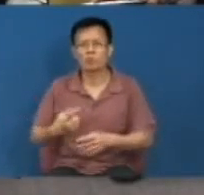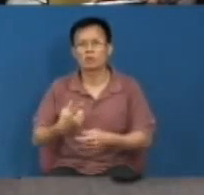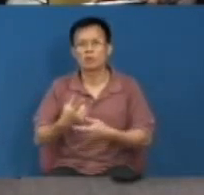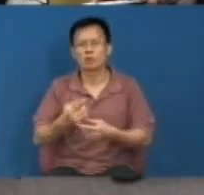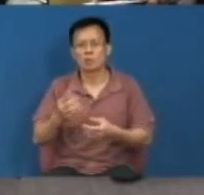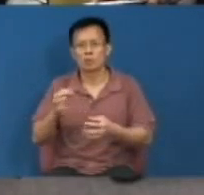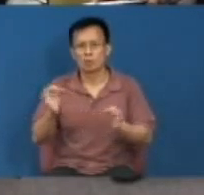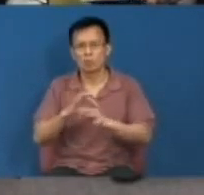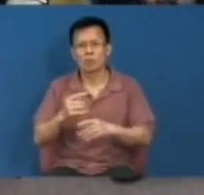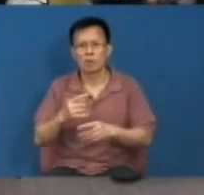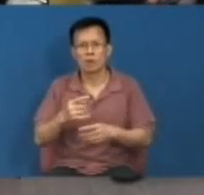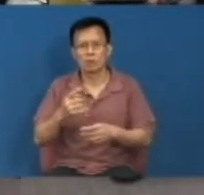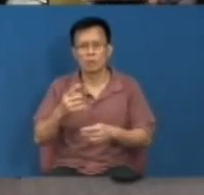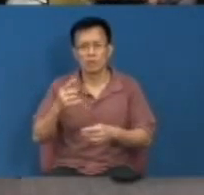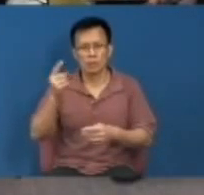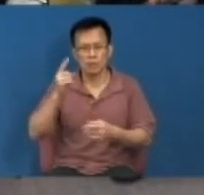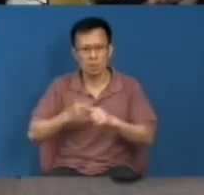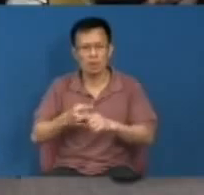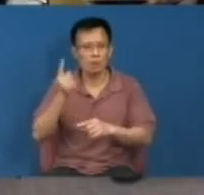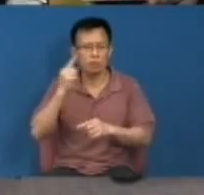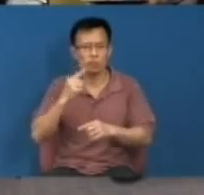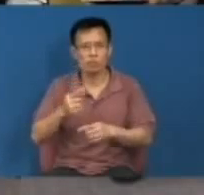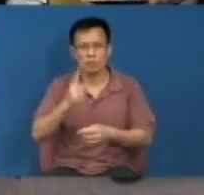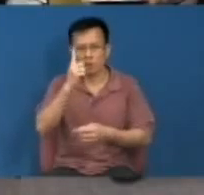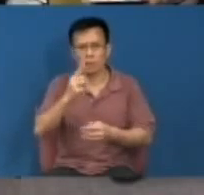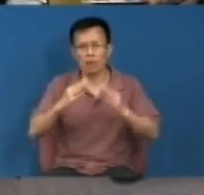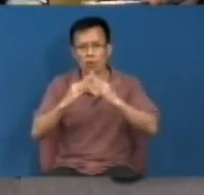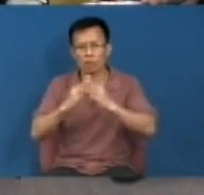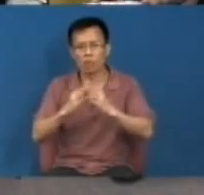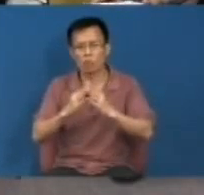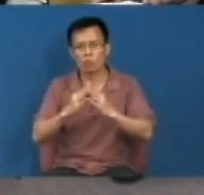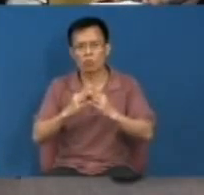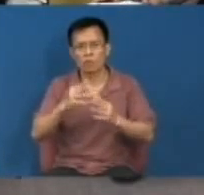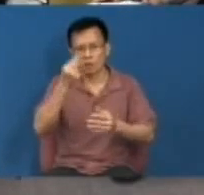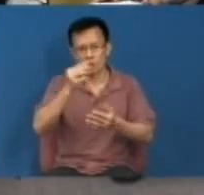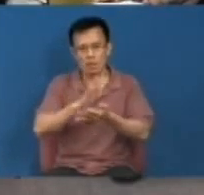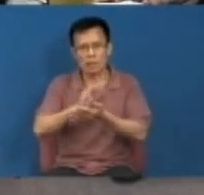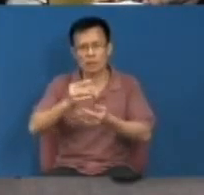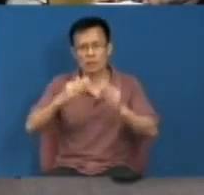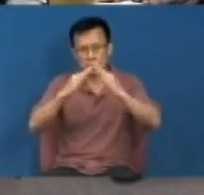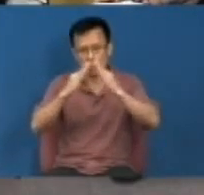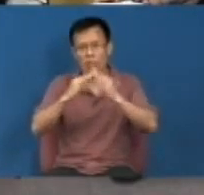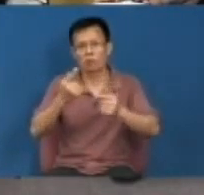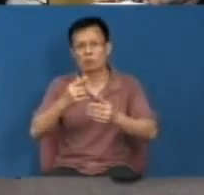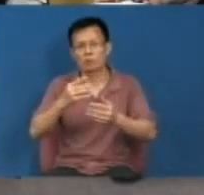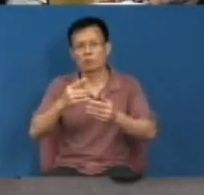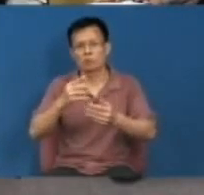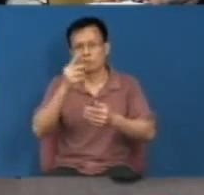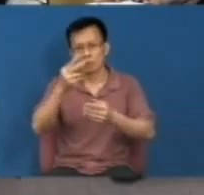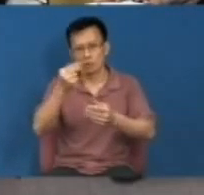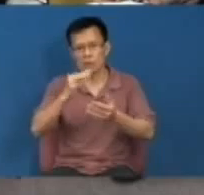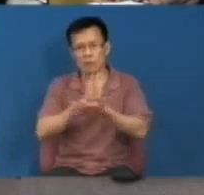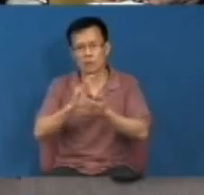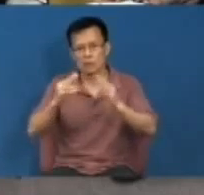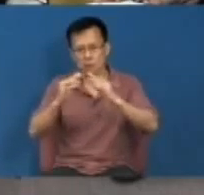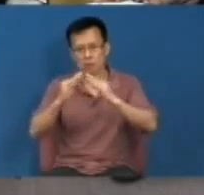實我哋要求只係要求一間屋係七年攞嚟，你要合法噶嘛？你話七年攞嚟，我就要翻七年。講翻後庭，對住殯儀館，我唔係要求咩豪宅，